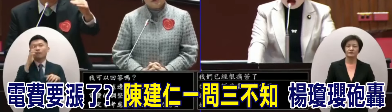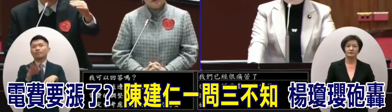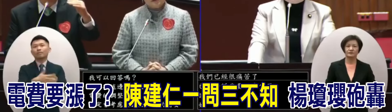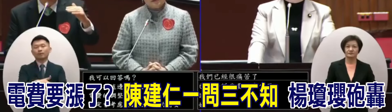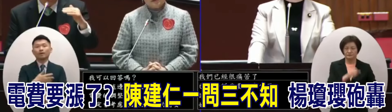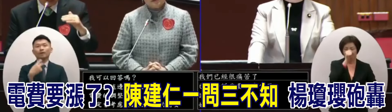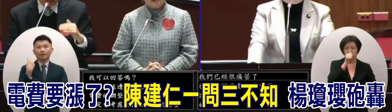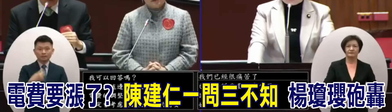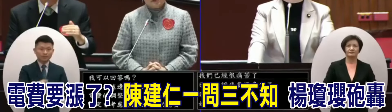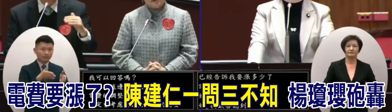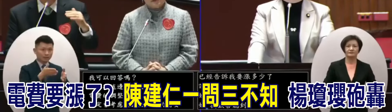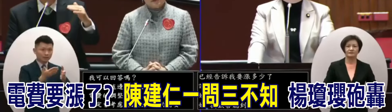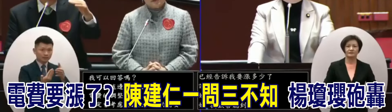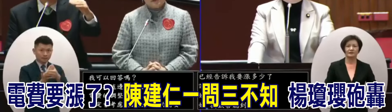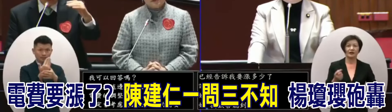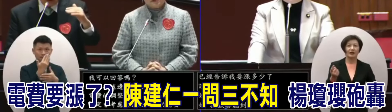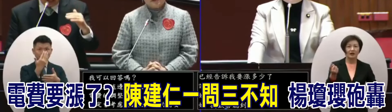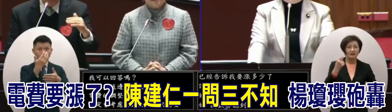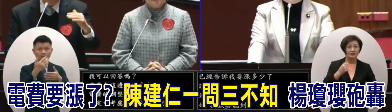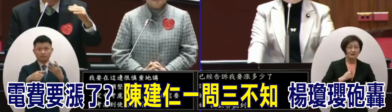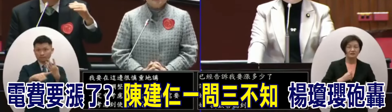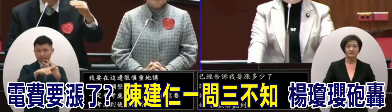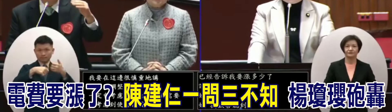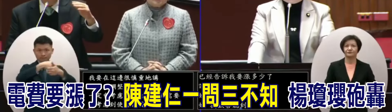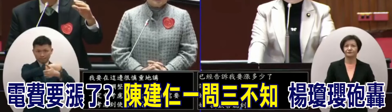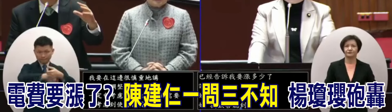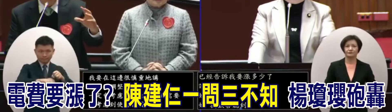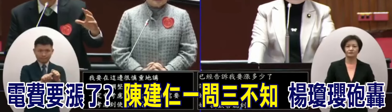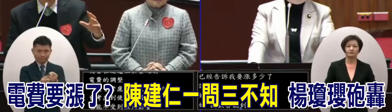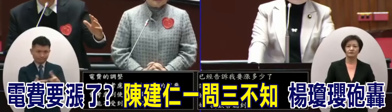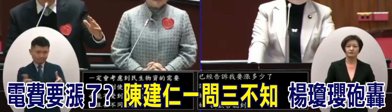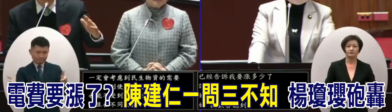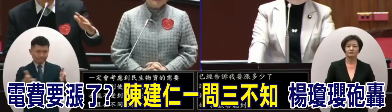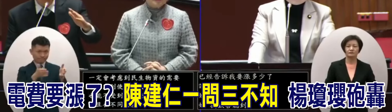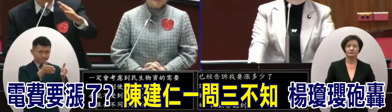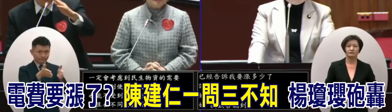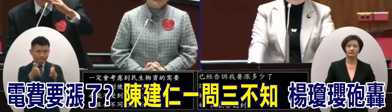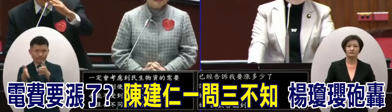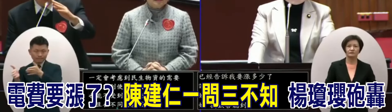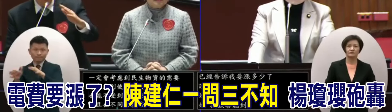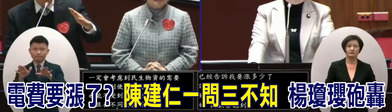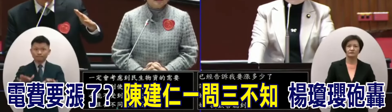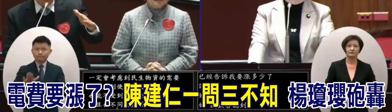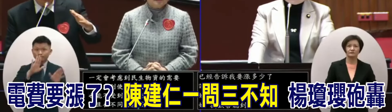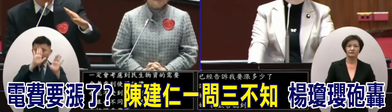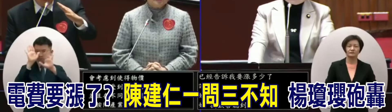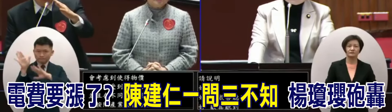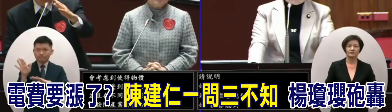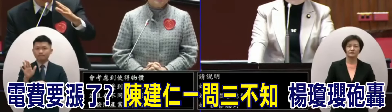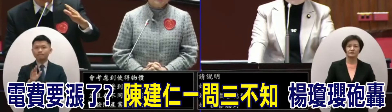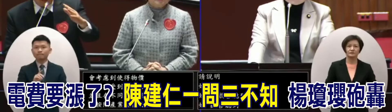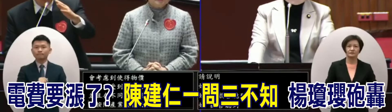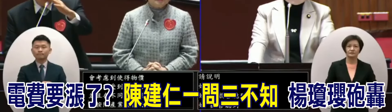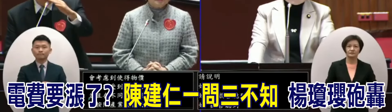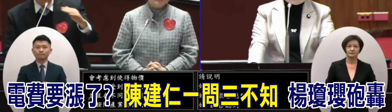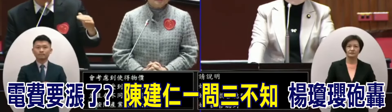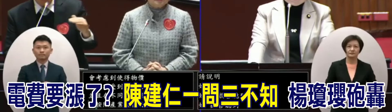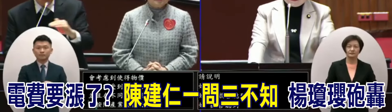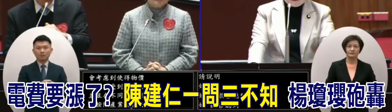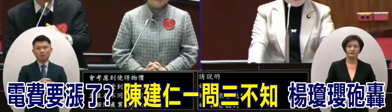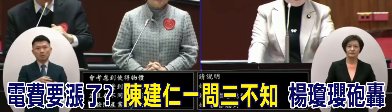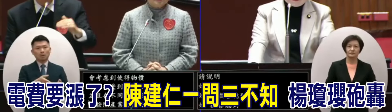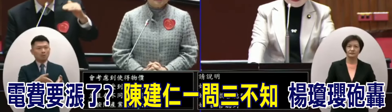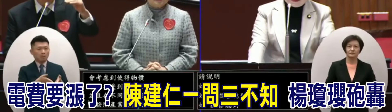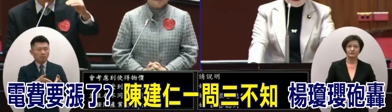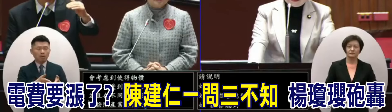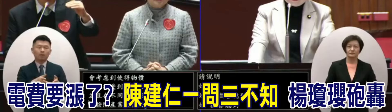且在不同的产业，不同的产业我们会按照产业它的现在的状况是比较强势的产业还是